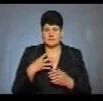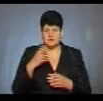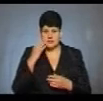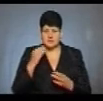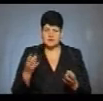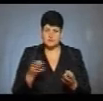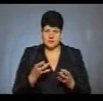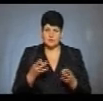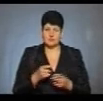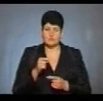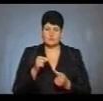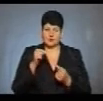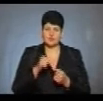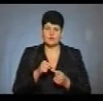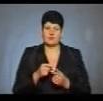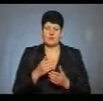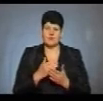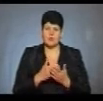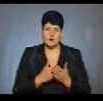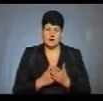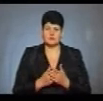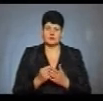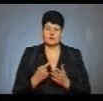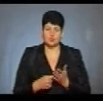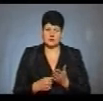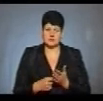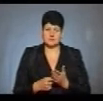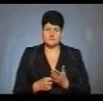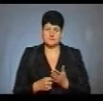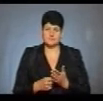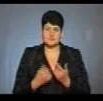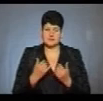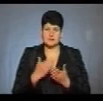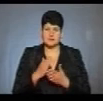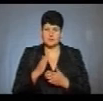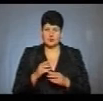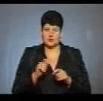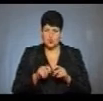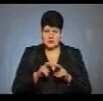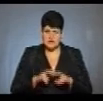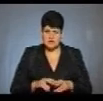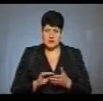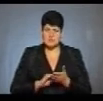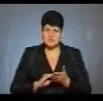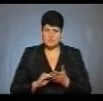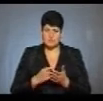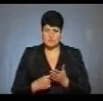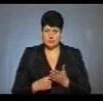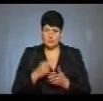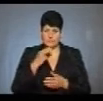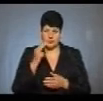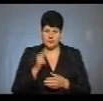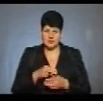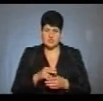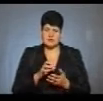що відповідно до встановленого порядку дослідження доказів, зараз має відбуватись дослідження письмових доказів, обвинувачений фізично в